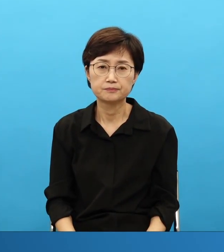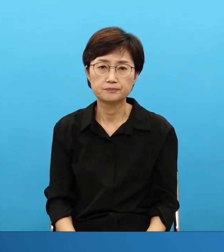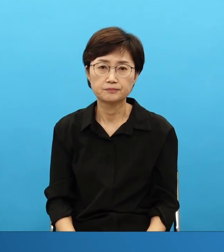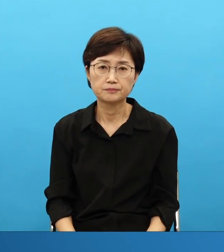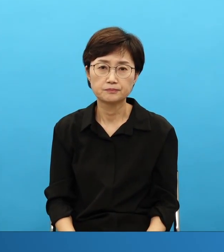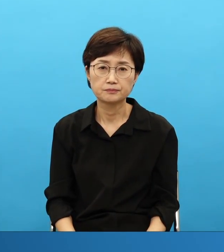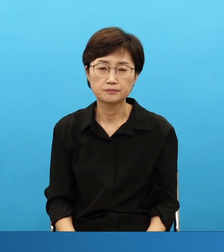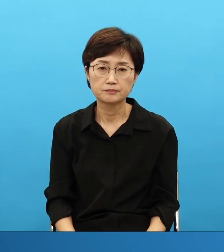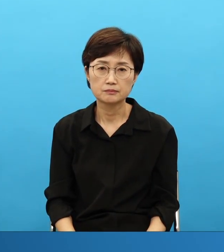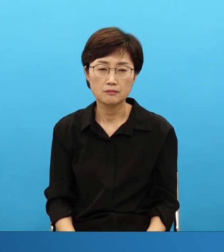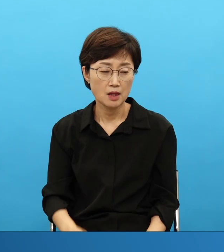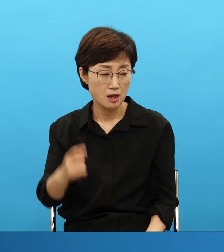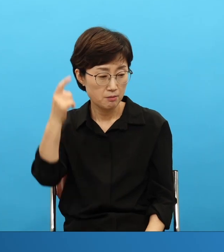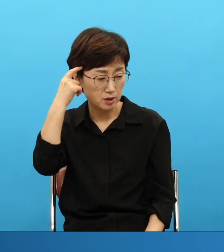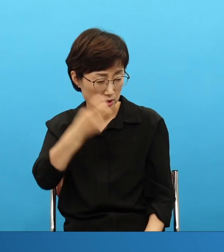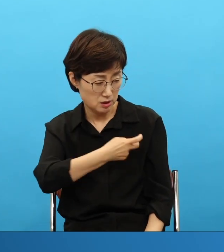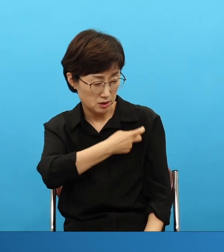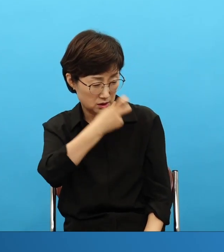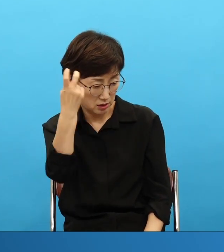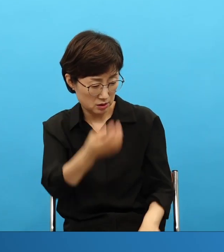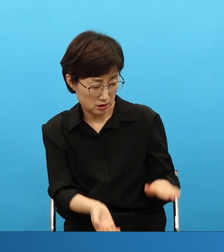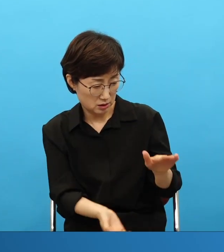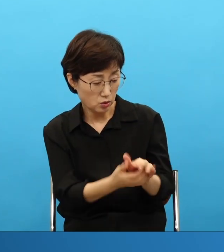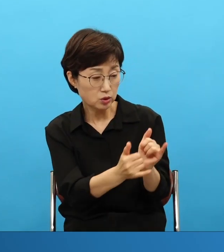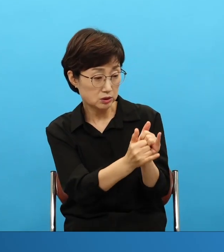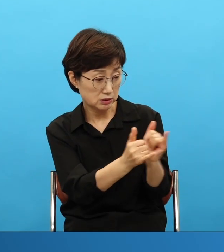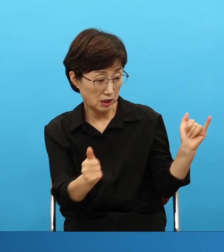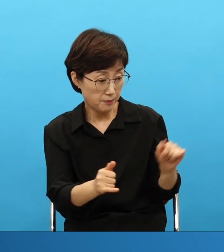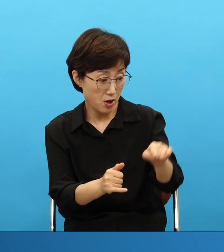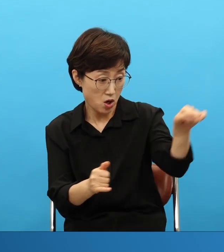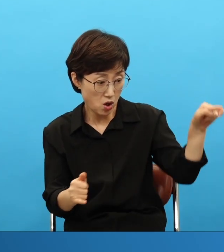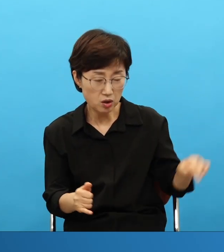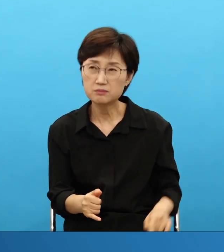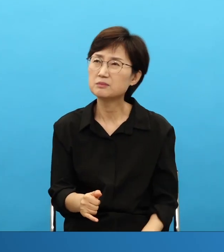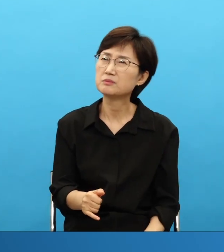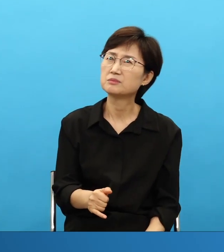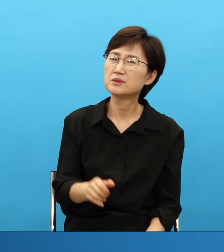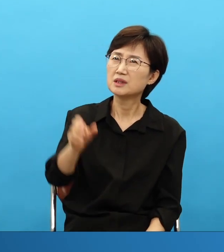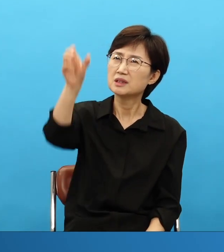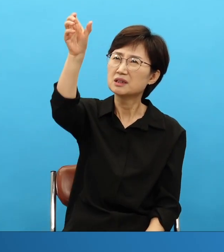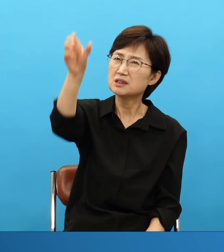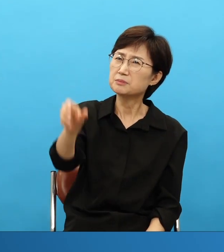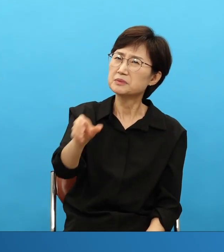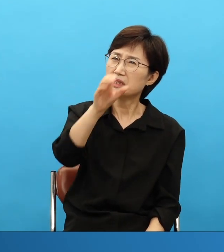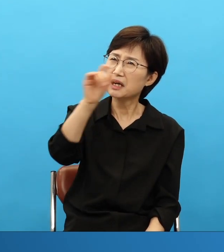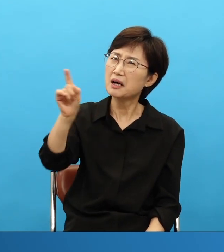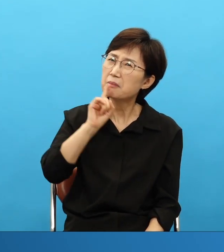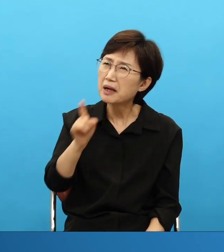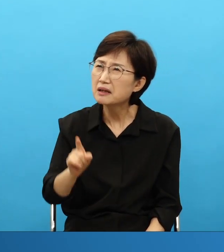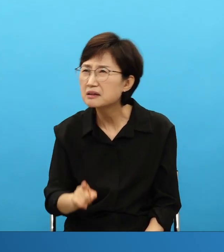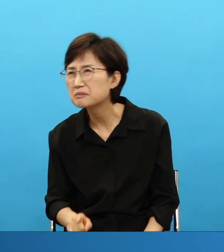이 훌륭한 사람들이 하는 말이 십자가에도 그 어난